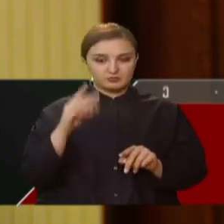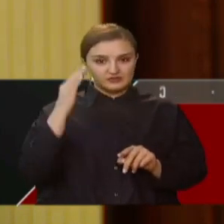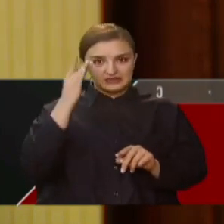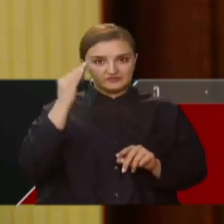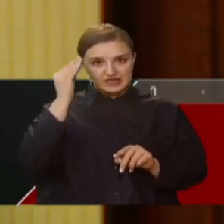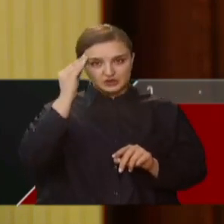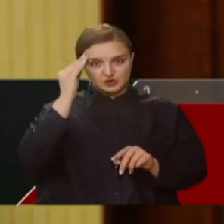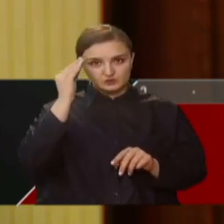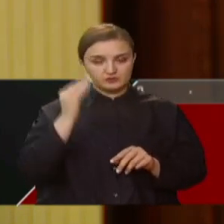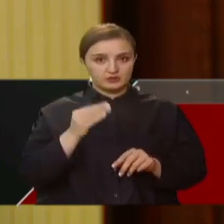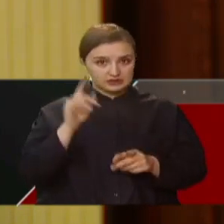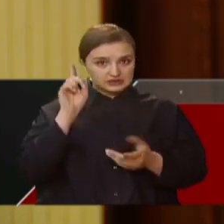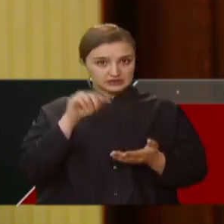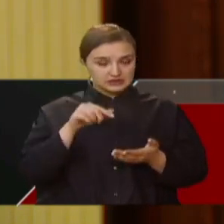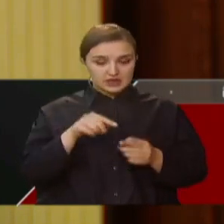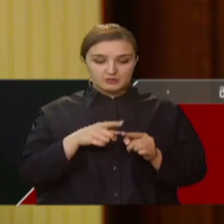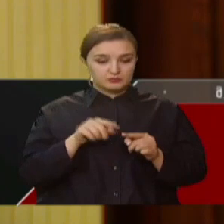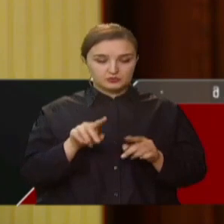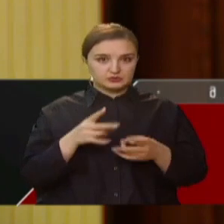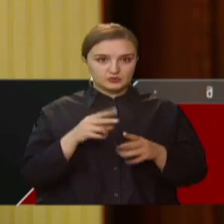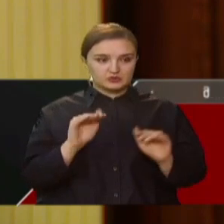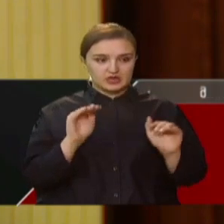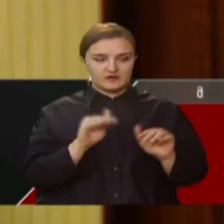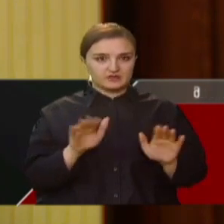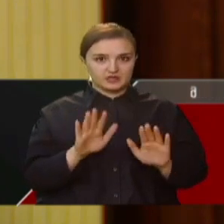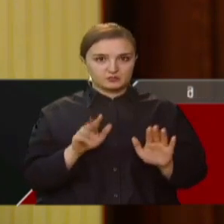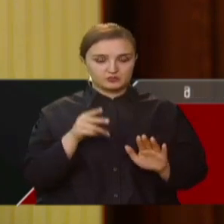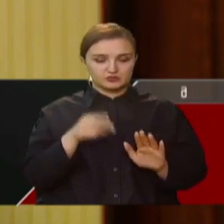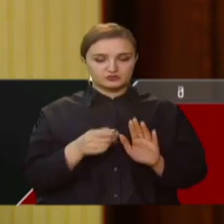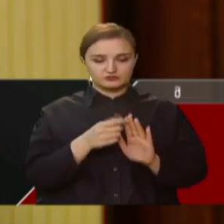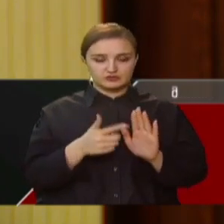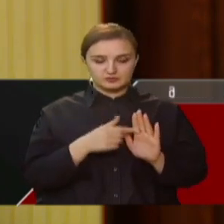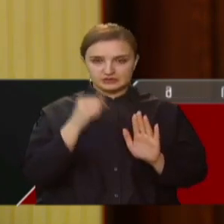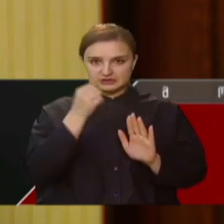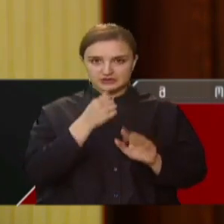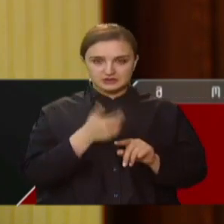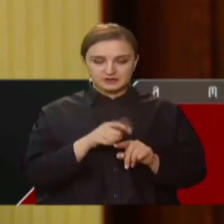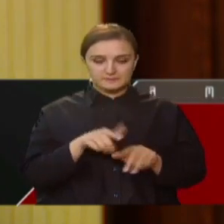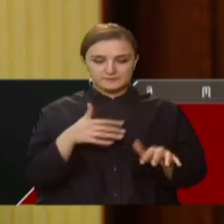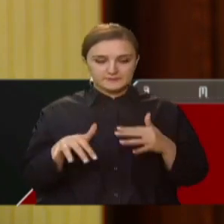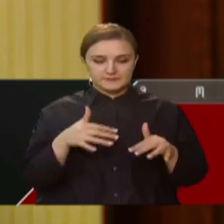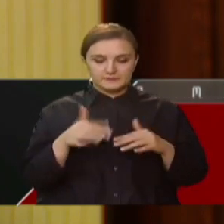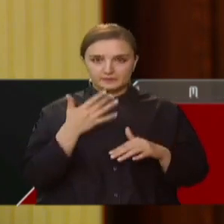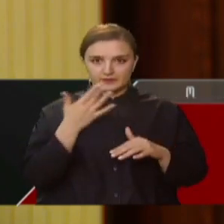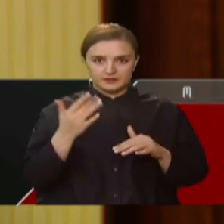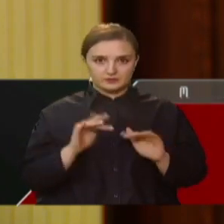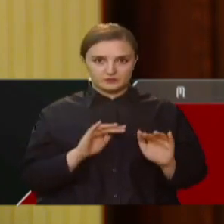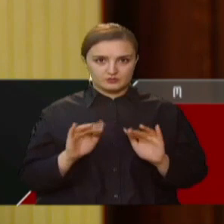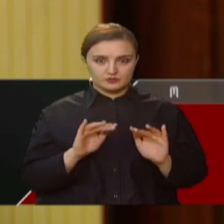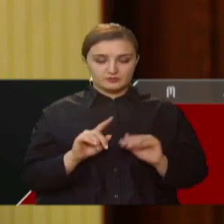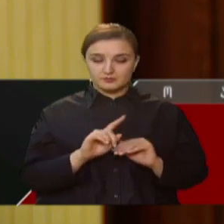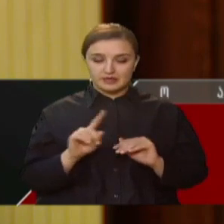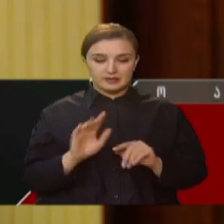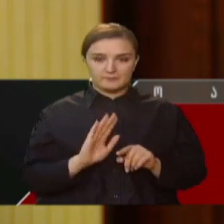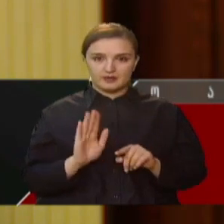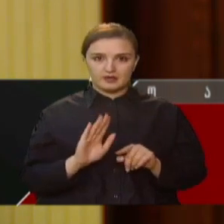Gviazrovna. Icit mașina arunda ca o care bodit. Oriata ciud mețas, zali și asustebul naționalul mozrao, pas magram